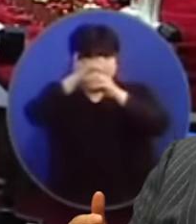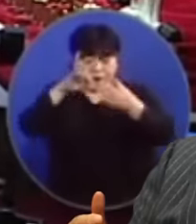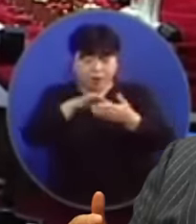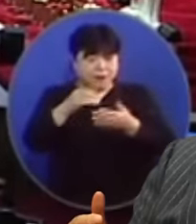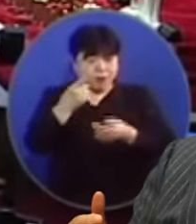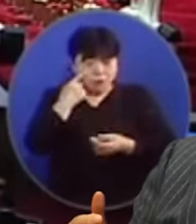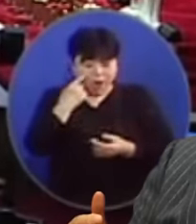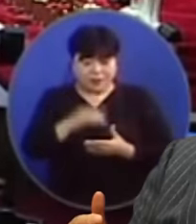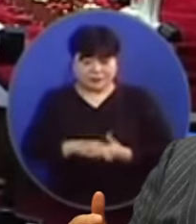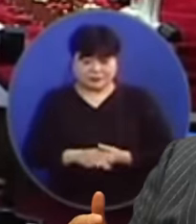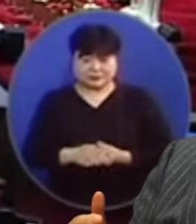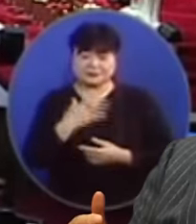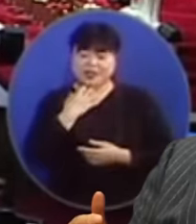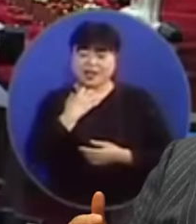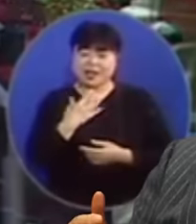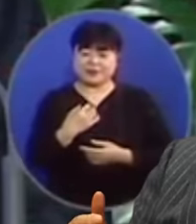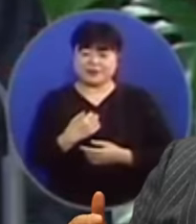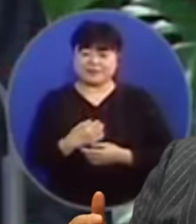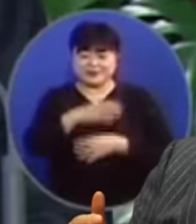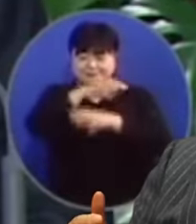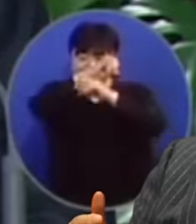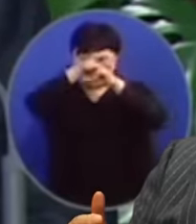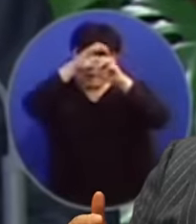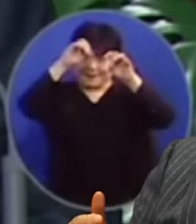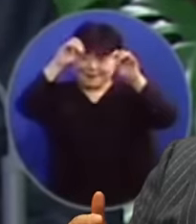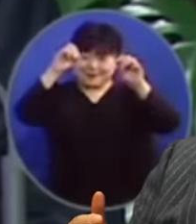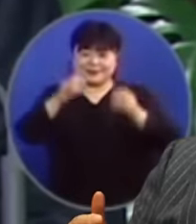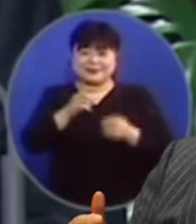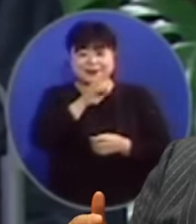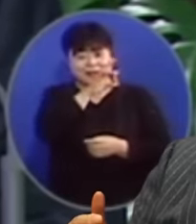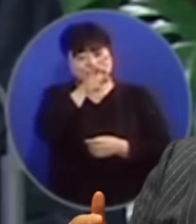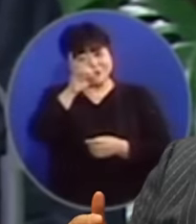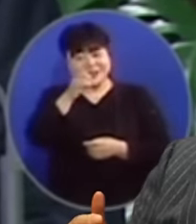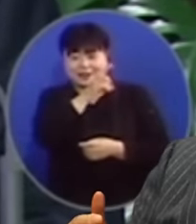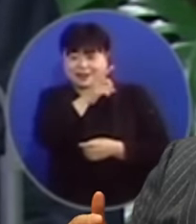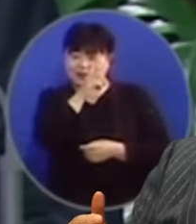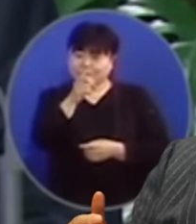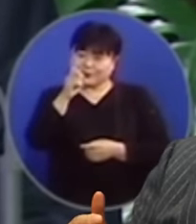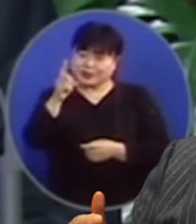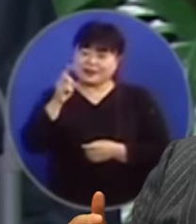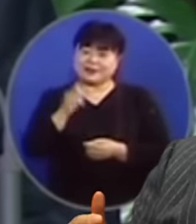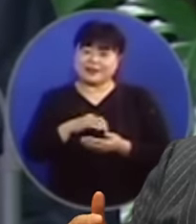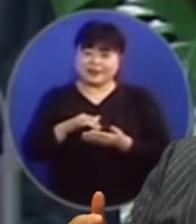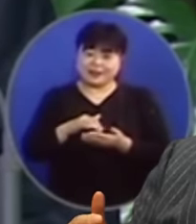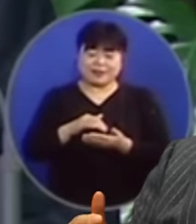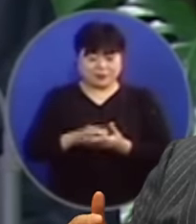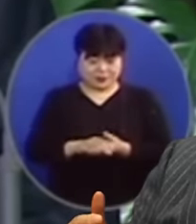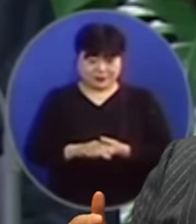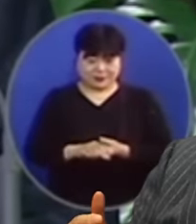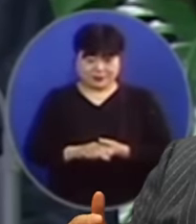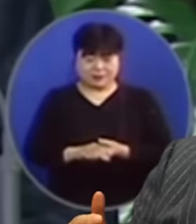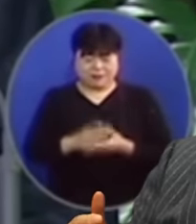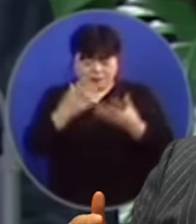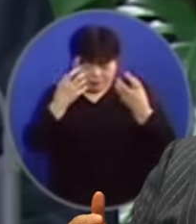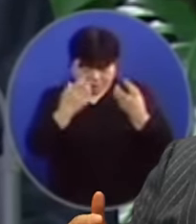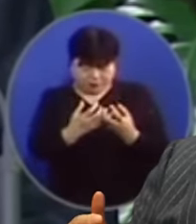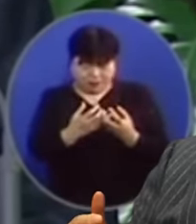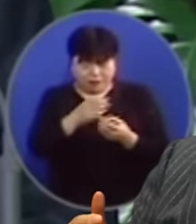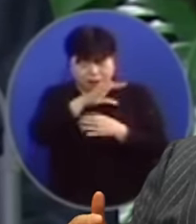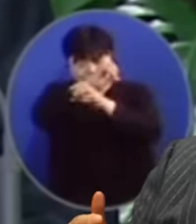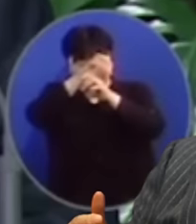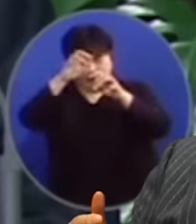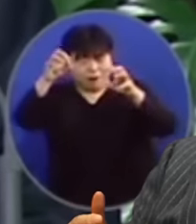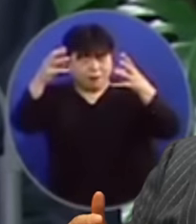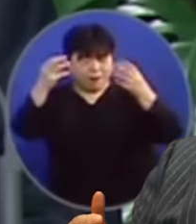헤아려라. 아브라함이 별들을 헤아렸습니다. 다 수용할 수 없을 만치 많은 별의 숫자가 가슴에